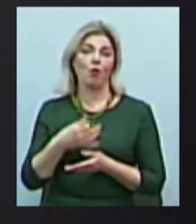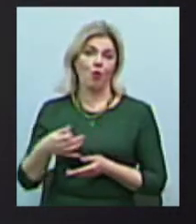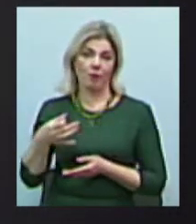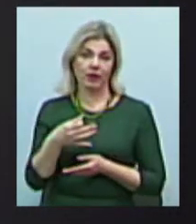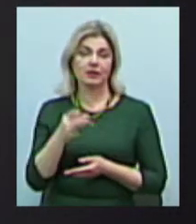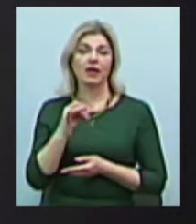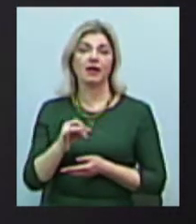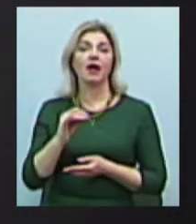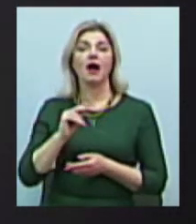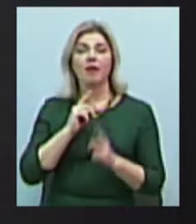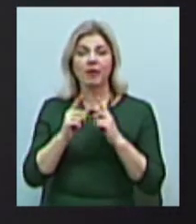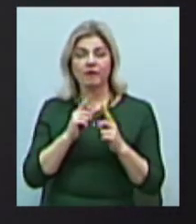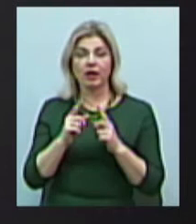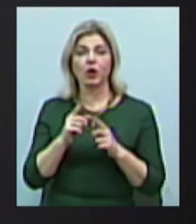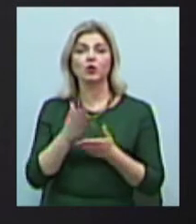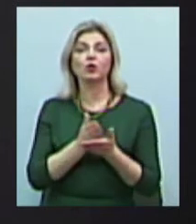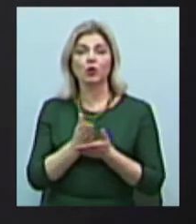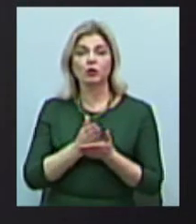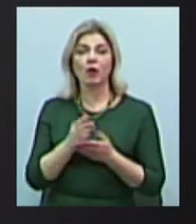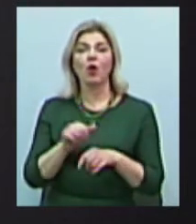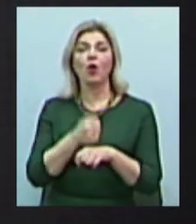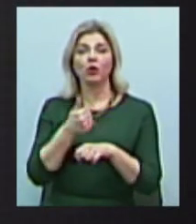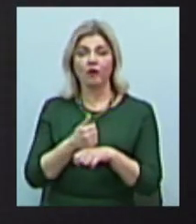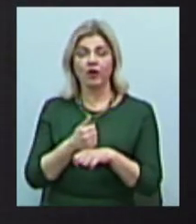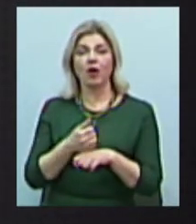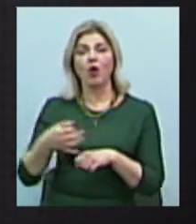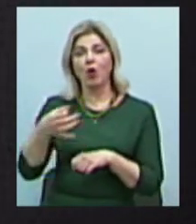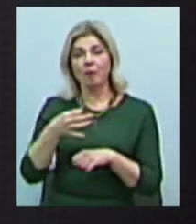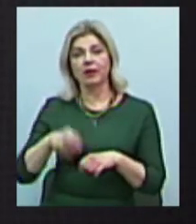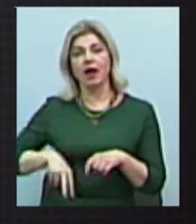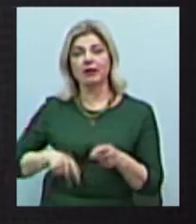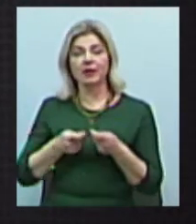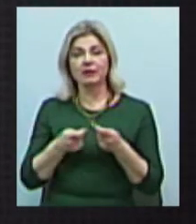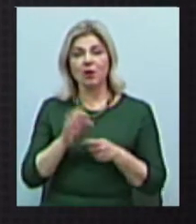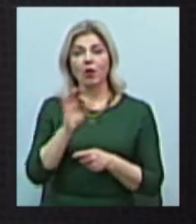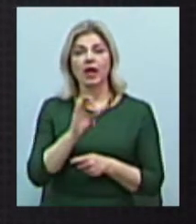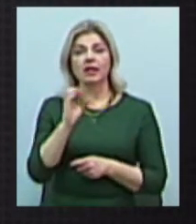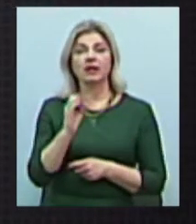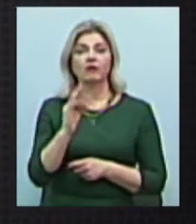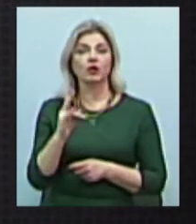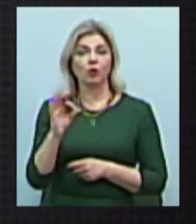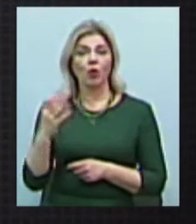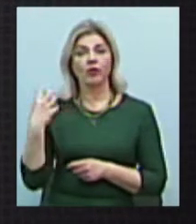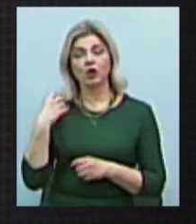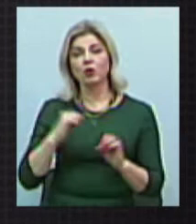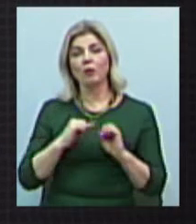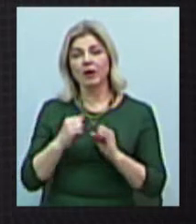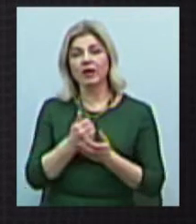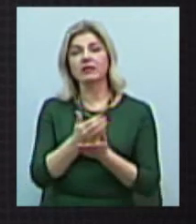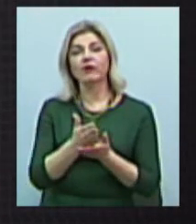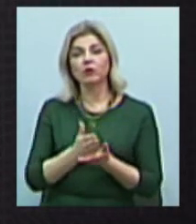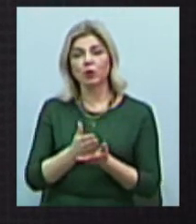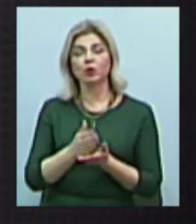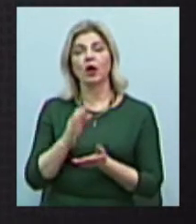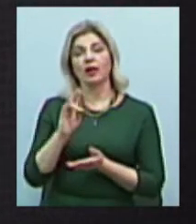області. Радник патронатної служби голови Миколаївської обласної державної адміністрації Олексія Савченка, начальник управління інфраструктури